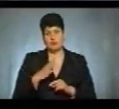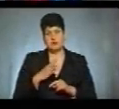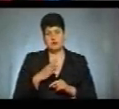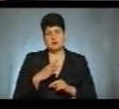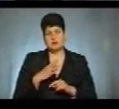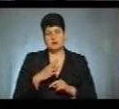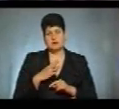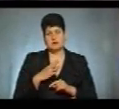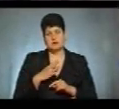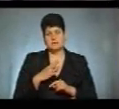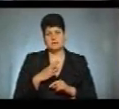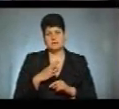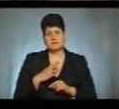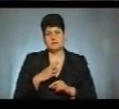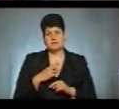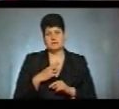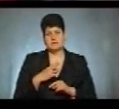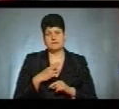в